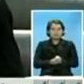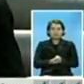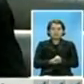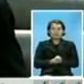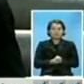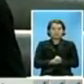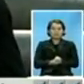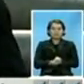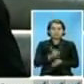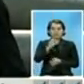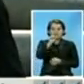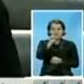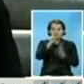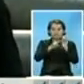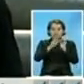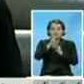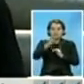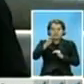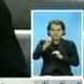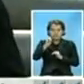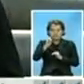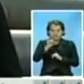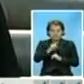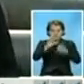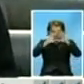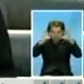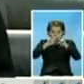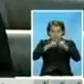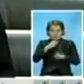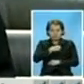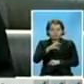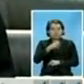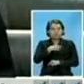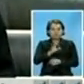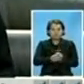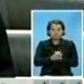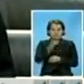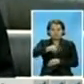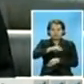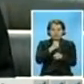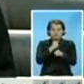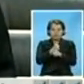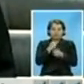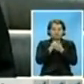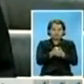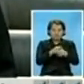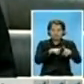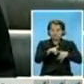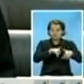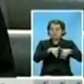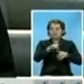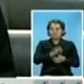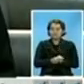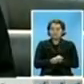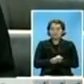ส้วมไม่มีรัฐบาลชุดไหนที่เขาอยากจะกินหรอกครับทุกคนตั้งใจทำงานเพื่อพี่น้องประชาชนเพราะรู้ว่า